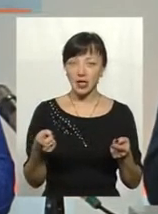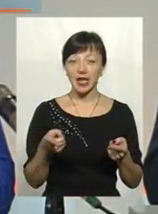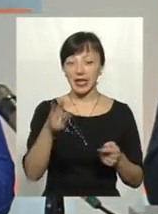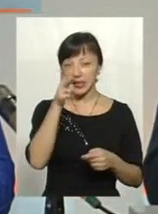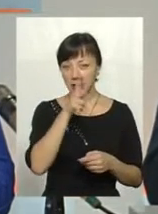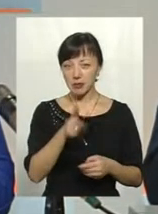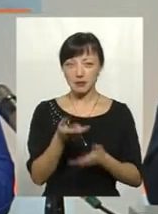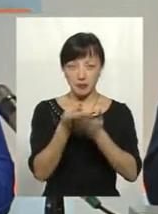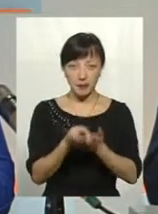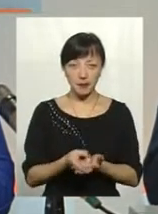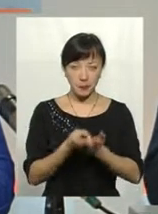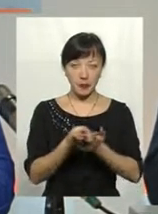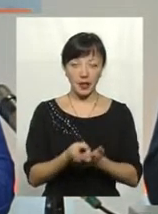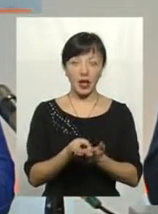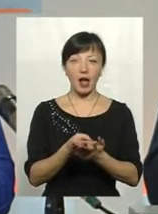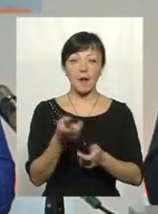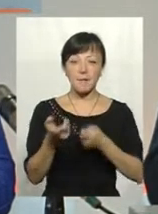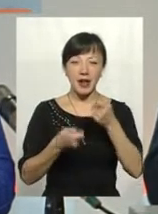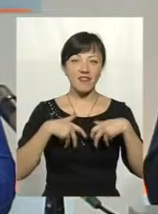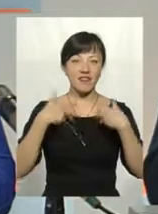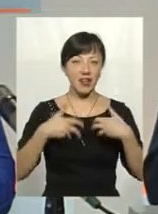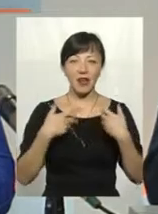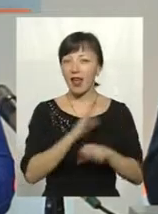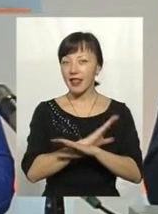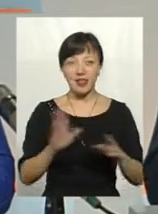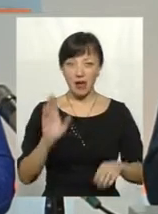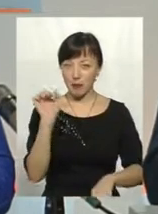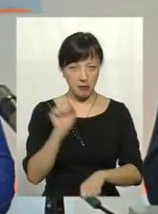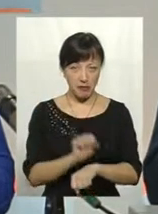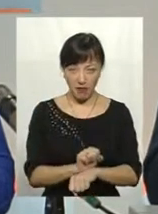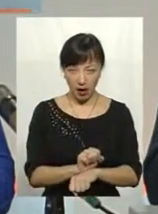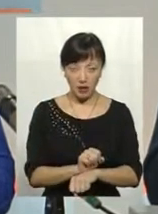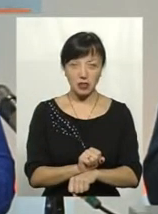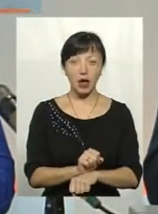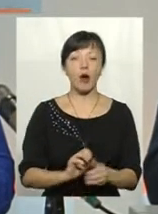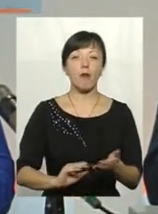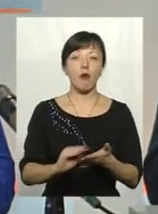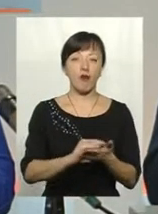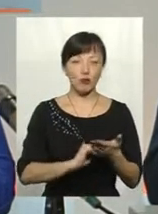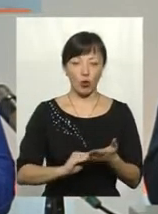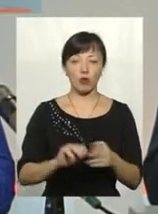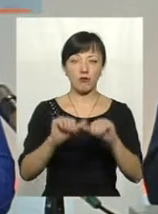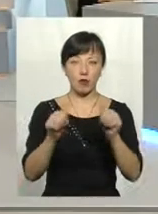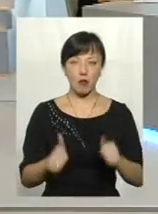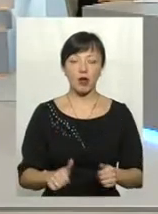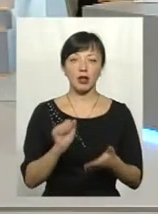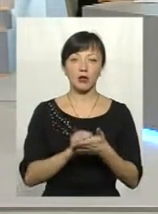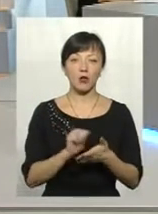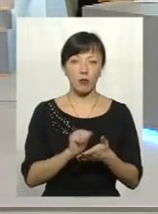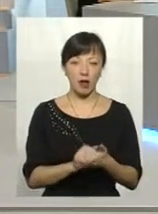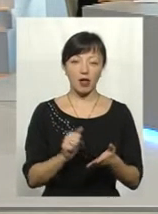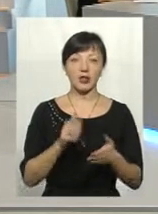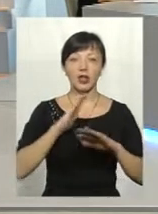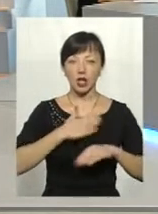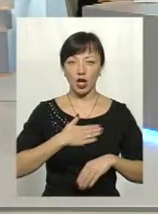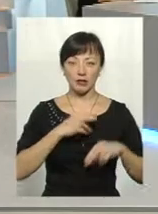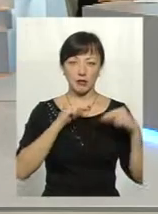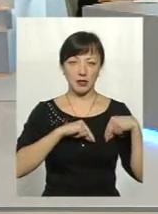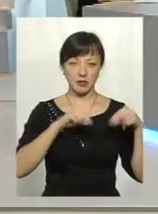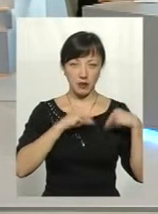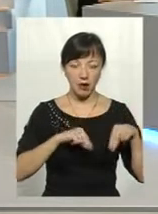він пролікувався 3 місяці, бактеріовидення не припиняється, повторно оформляються документи нашими спеціалістами